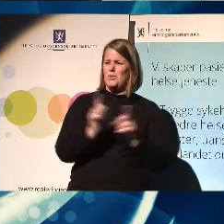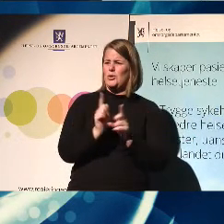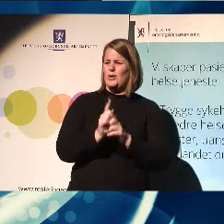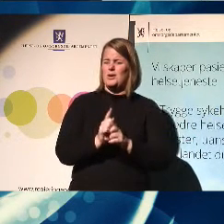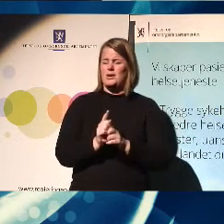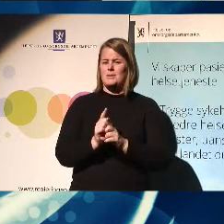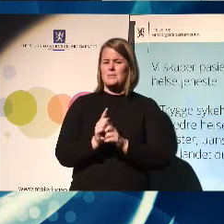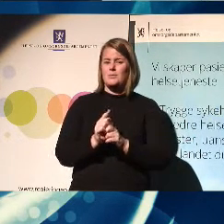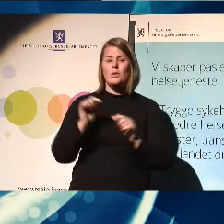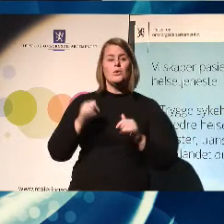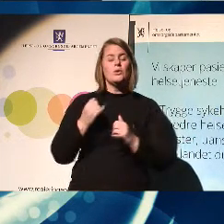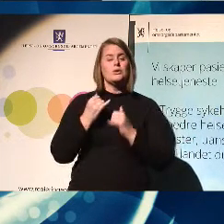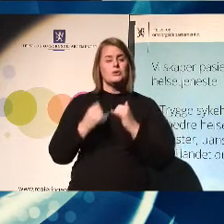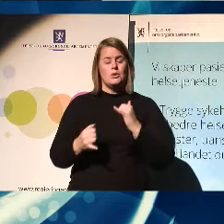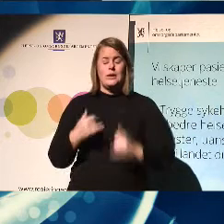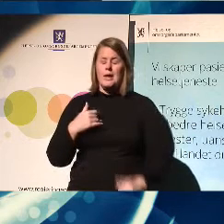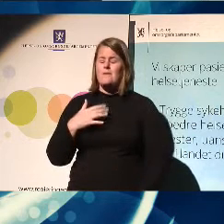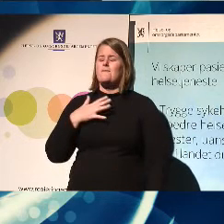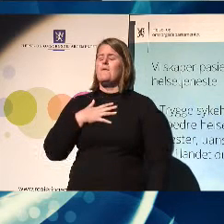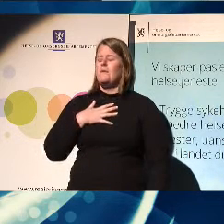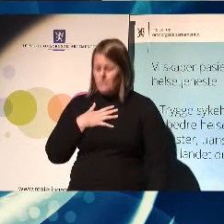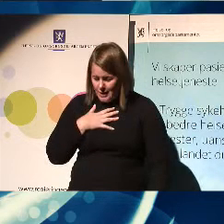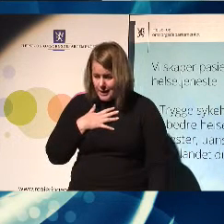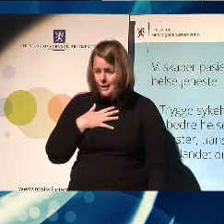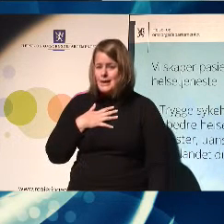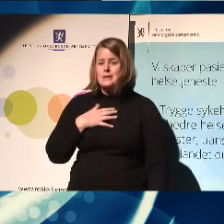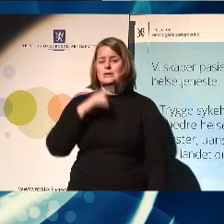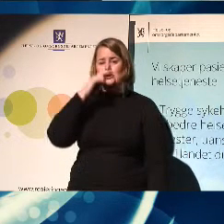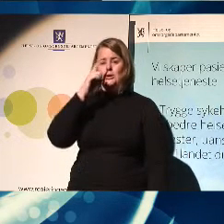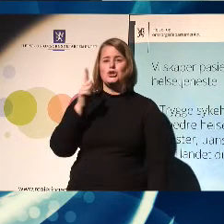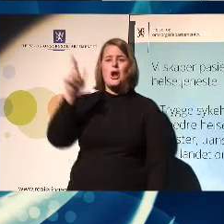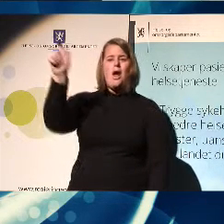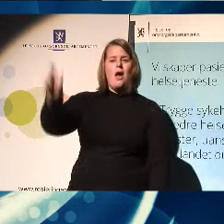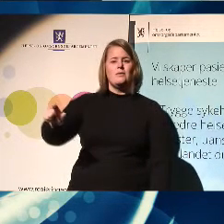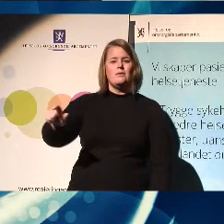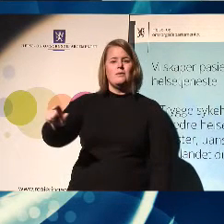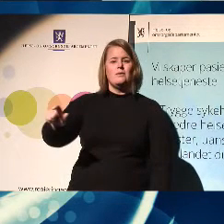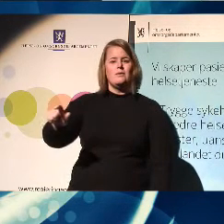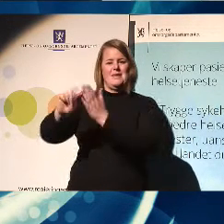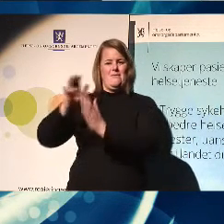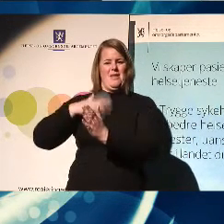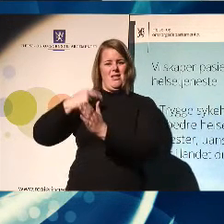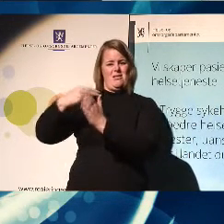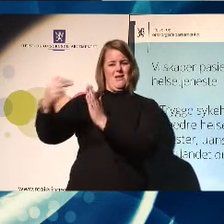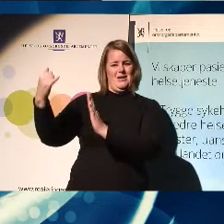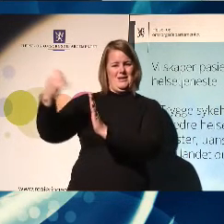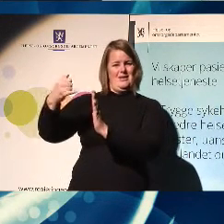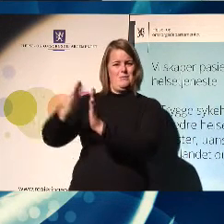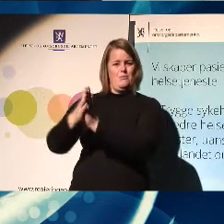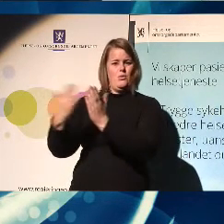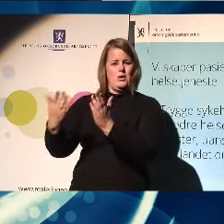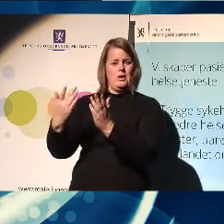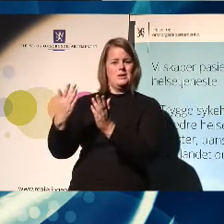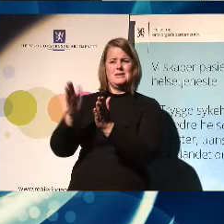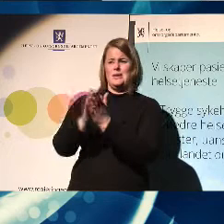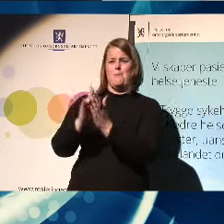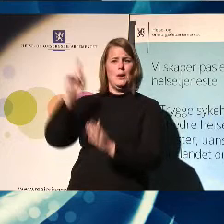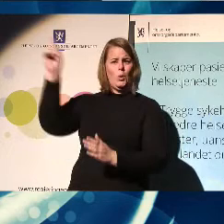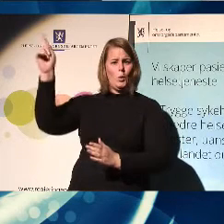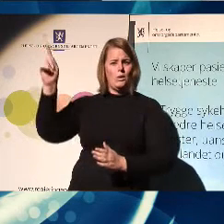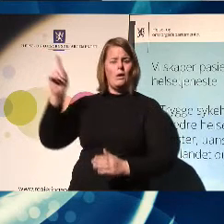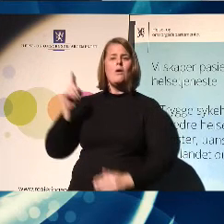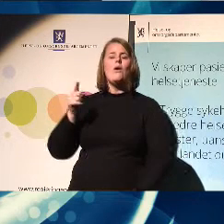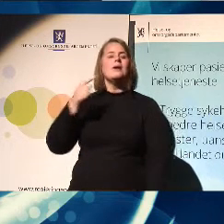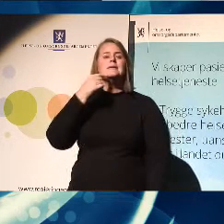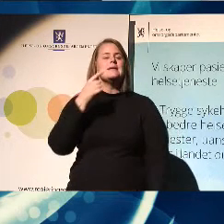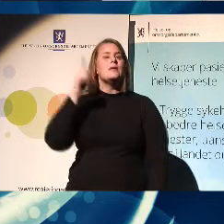Og helt til slutt så er jeg altså forferdelig stolt av at Per har nevnt meg ved navnet i boken, og ikke bare det, men sammen med Gud. For han sier at